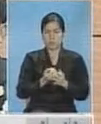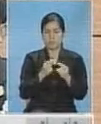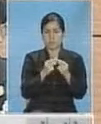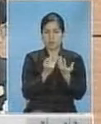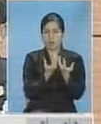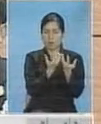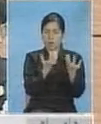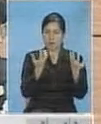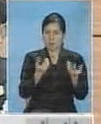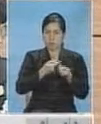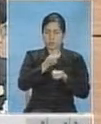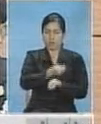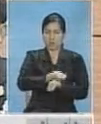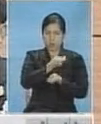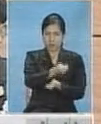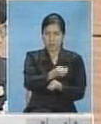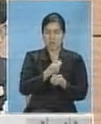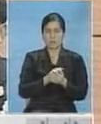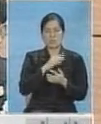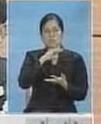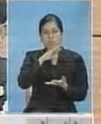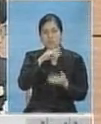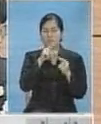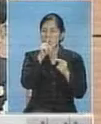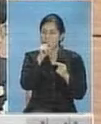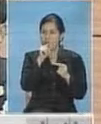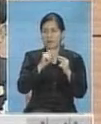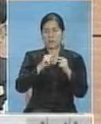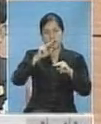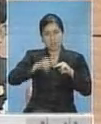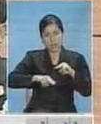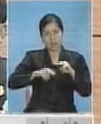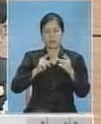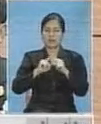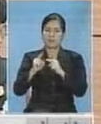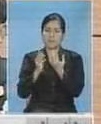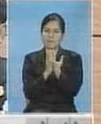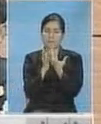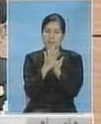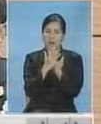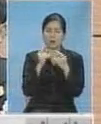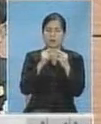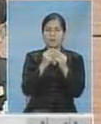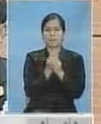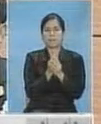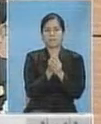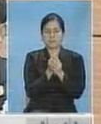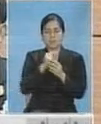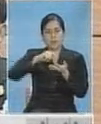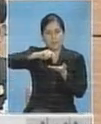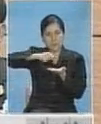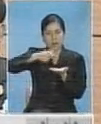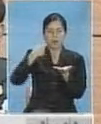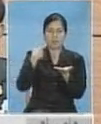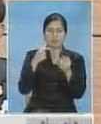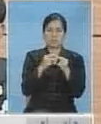ตรไปสำรวจในเรื่องของราคาหมูราคาไก่ไข่ไก่ผักมะนาวราคาข้าวแก